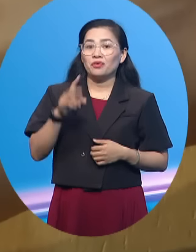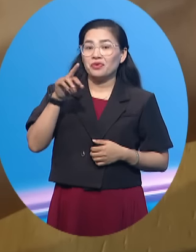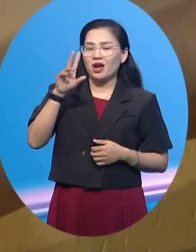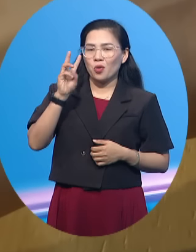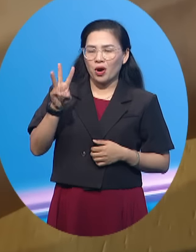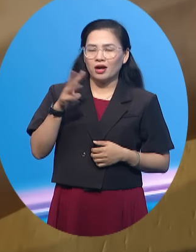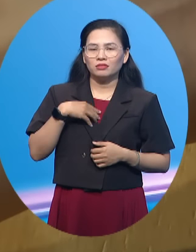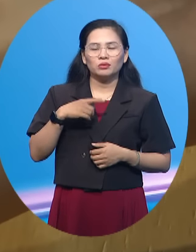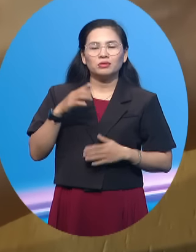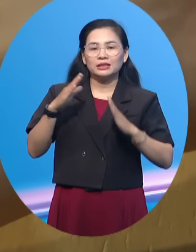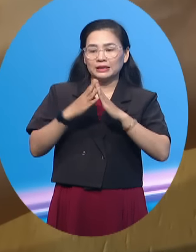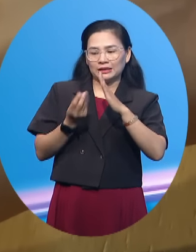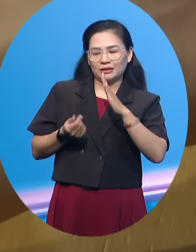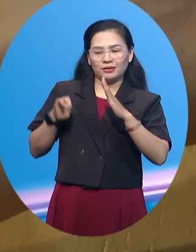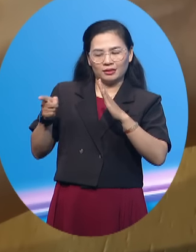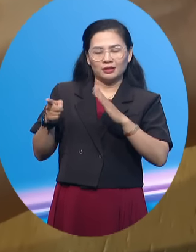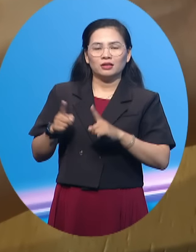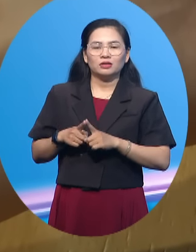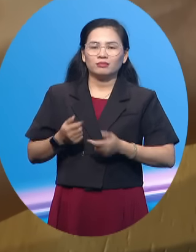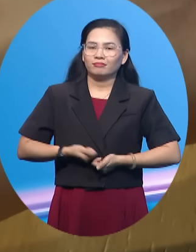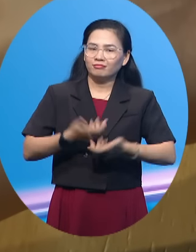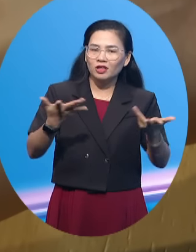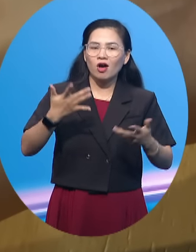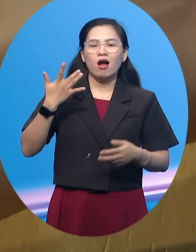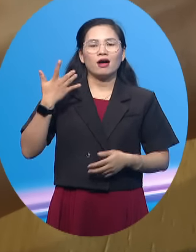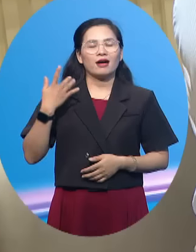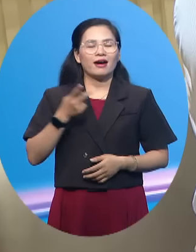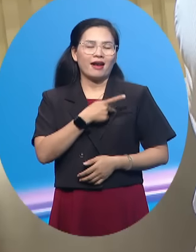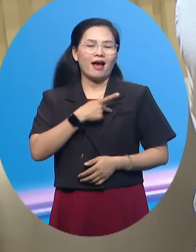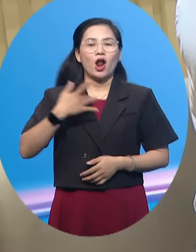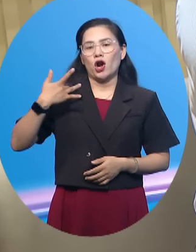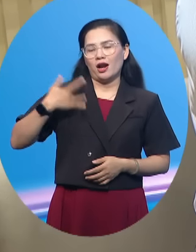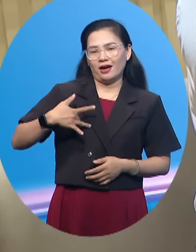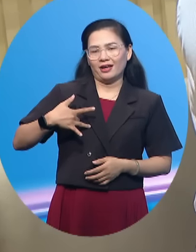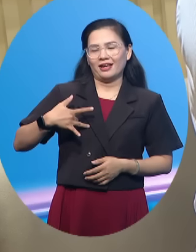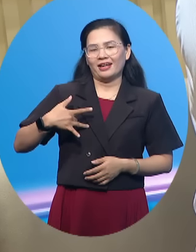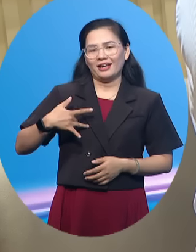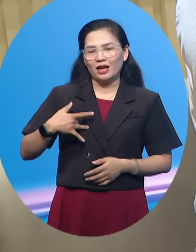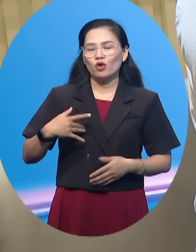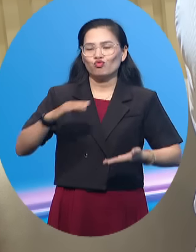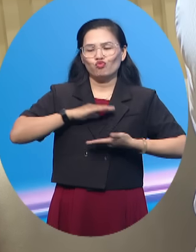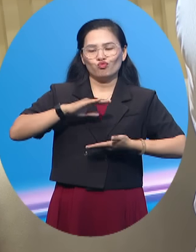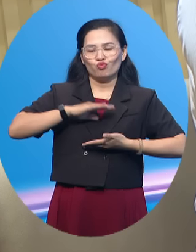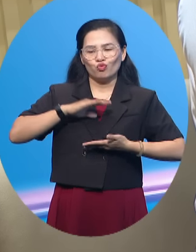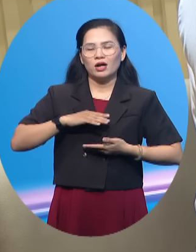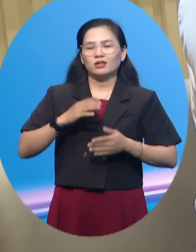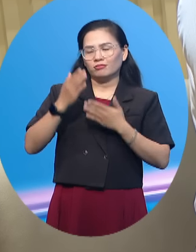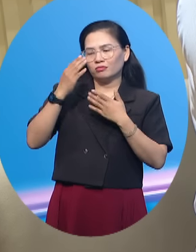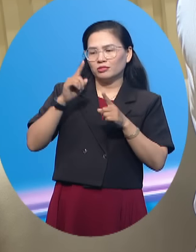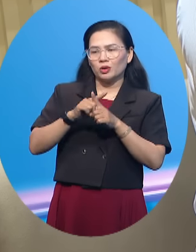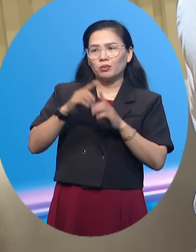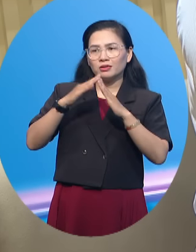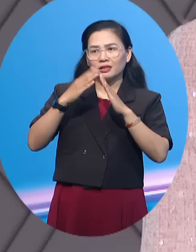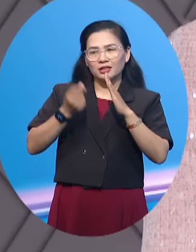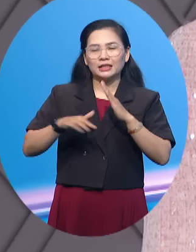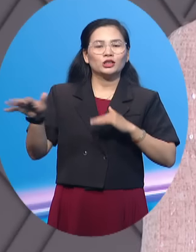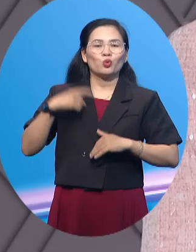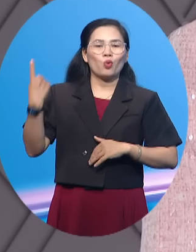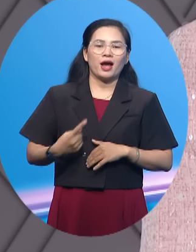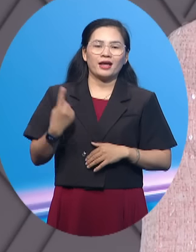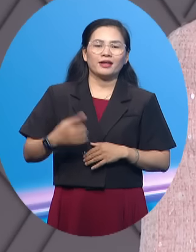cam kết của nhà băng nhằm tối đa hóa giá trị cho khách hàng thông qua việc xây dựng hệ sinh thái phần thưởng và lòng trung thành.